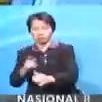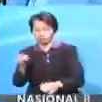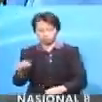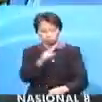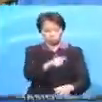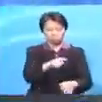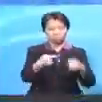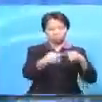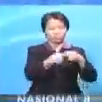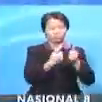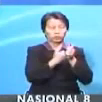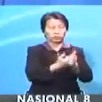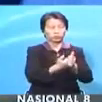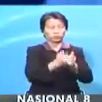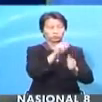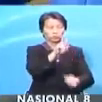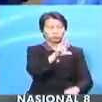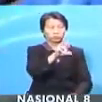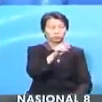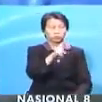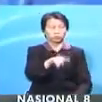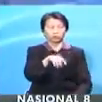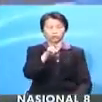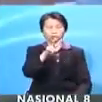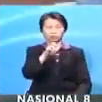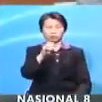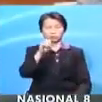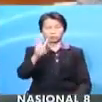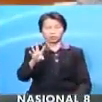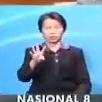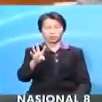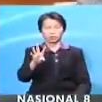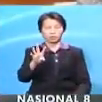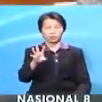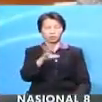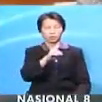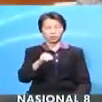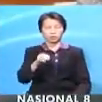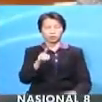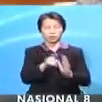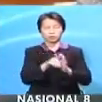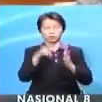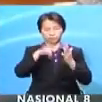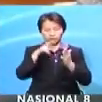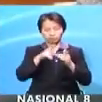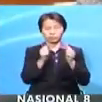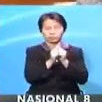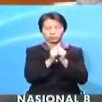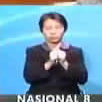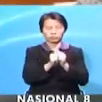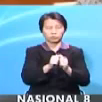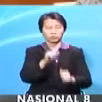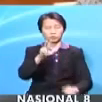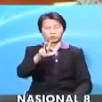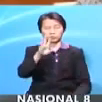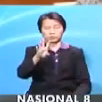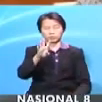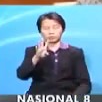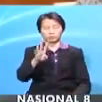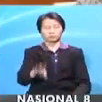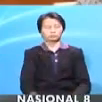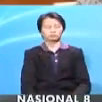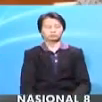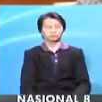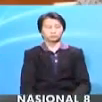section 124 Canon kesiksaan dan dibaca bersama section 34 kanan